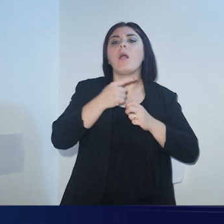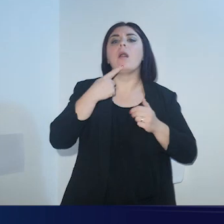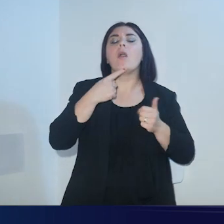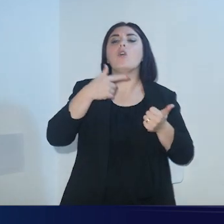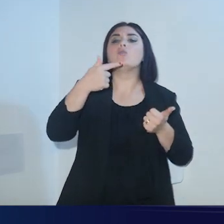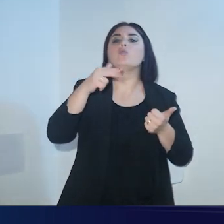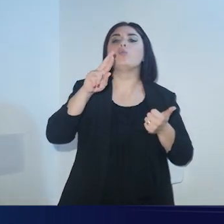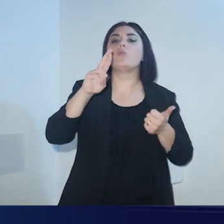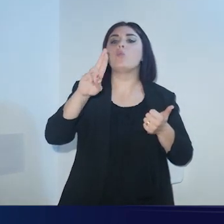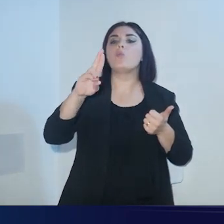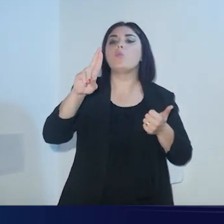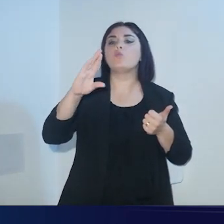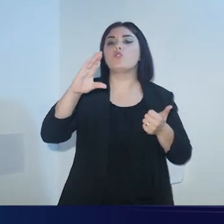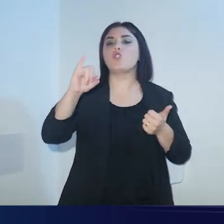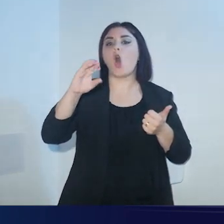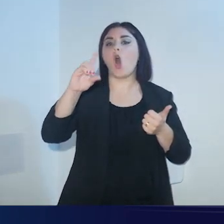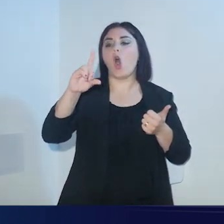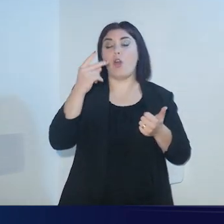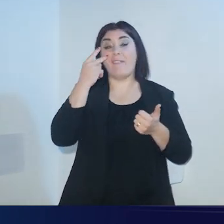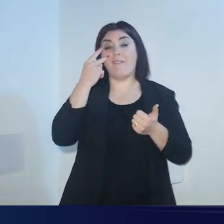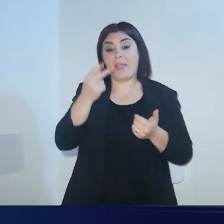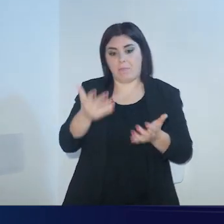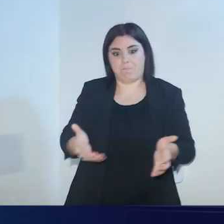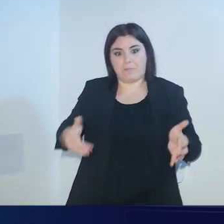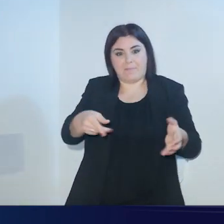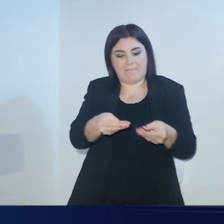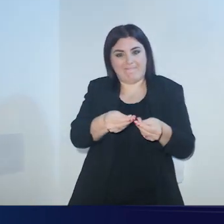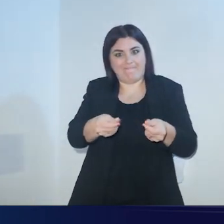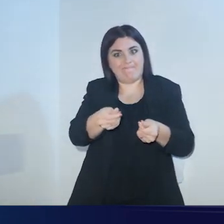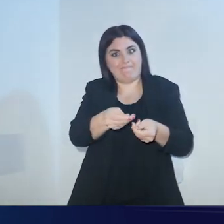è il truciolo, come potete vedere da